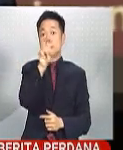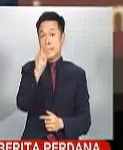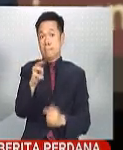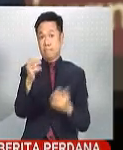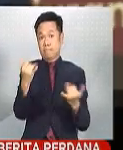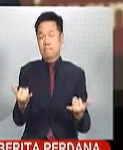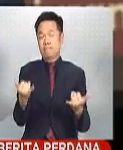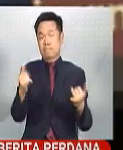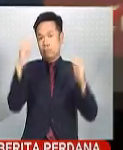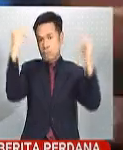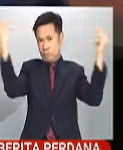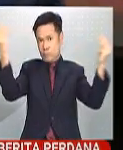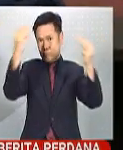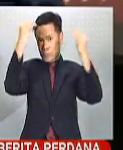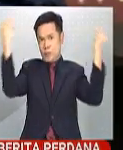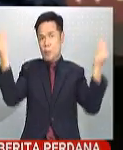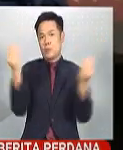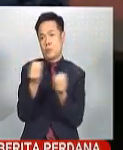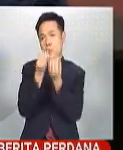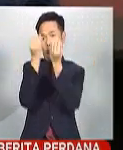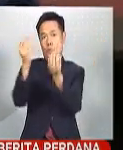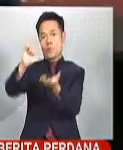ini.